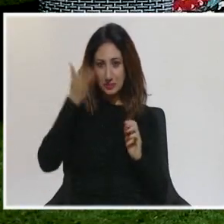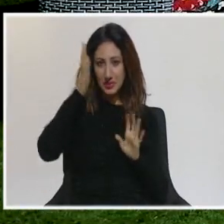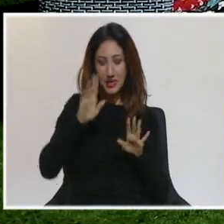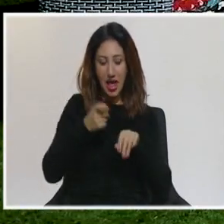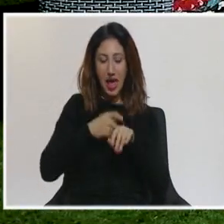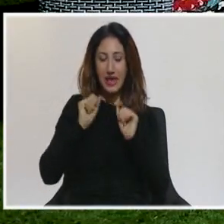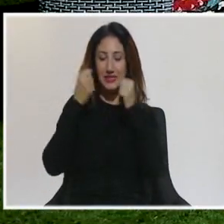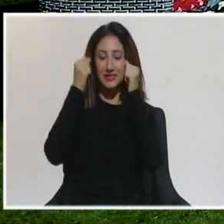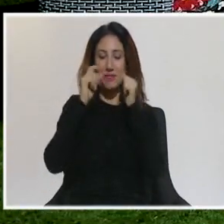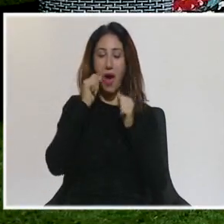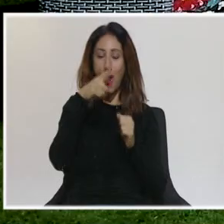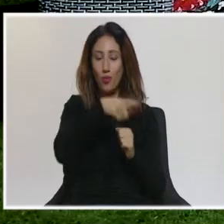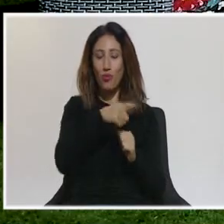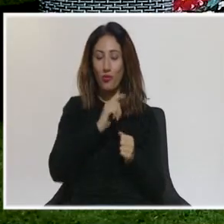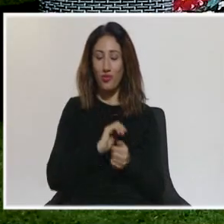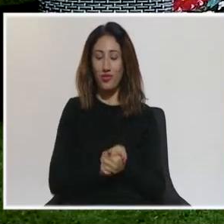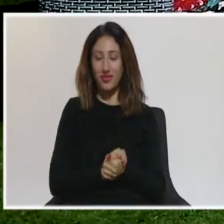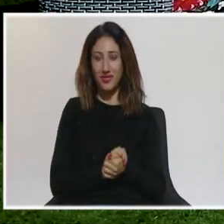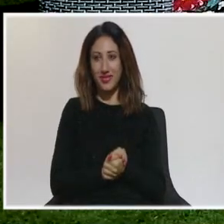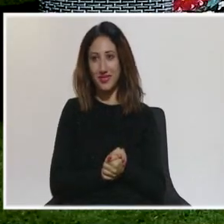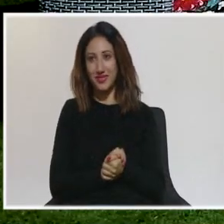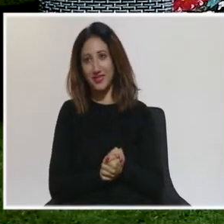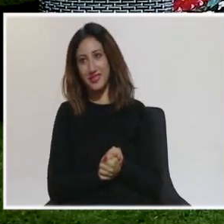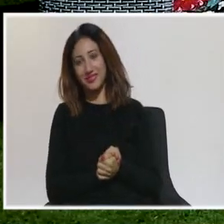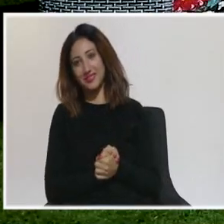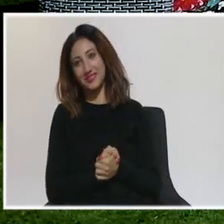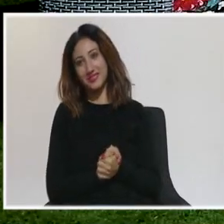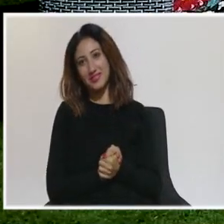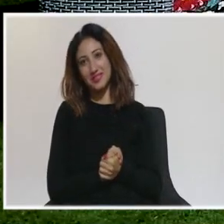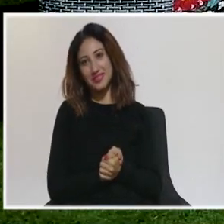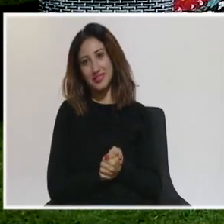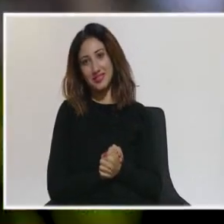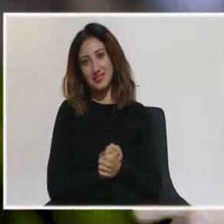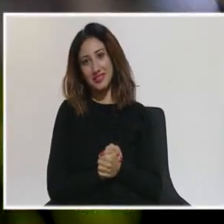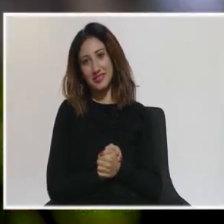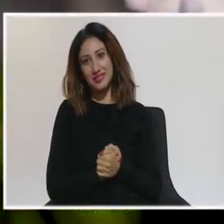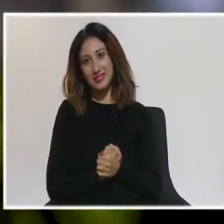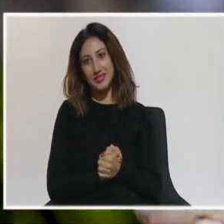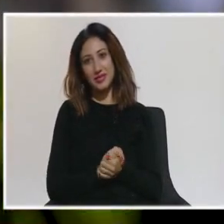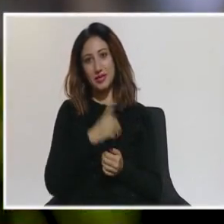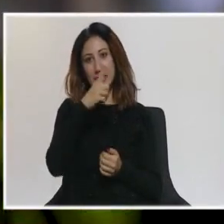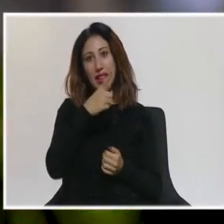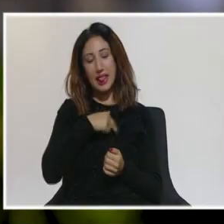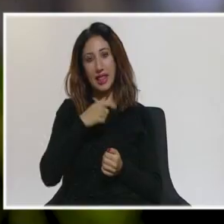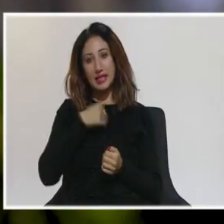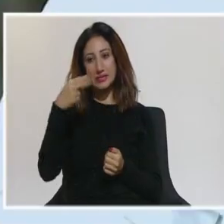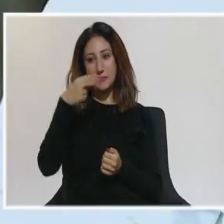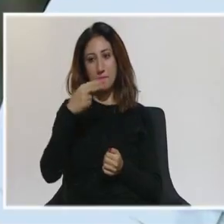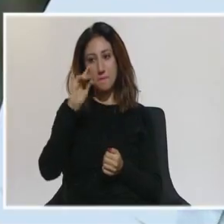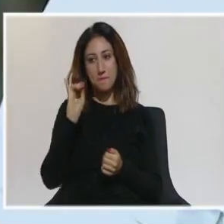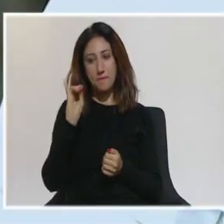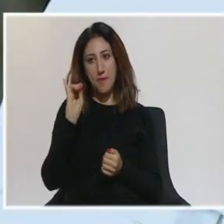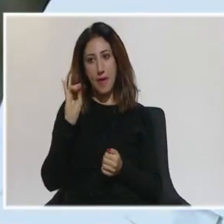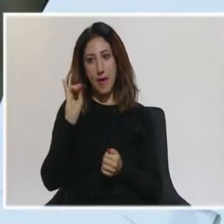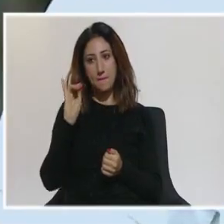انت. انت ده انت مدلعك هو وماما. انت مين اللي سماك عم صلاح؟ شعبان